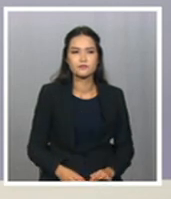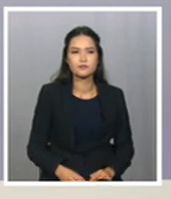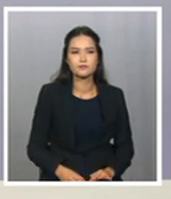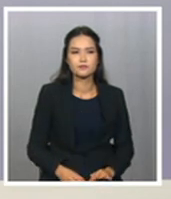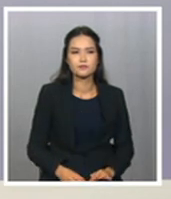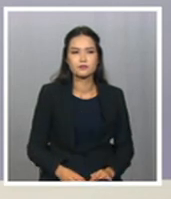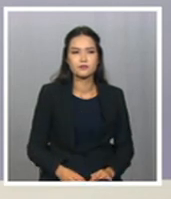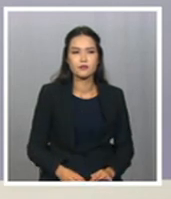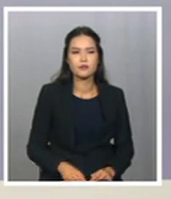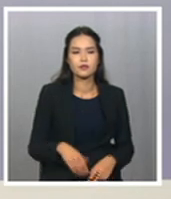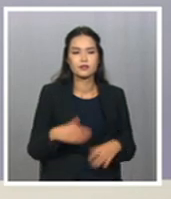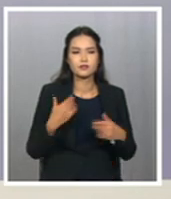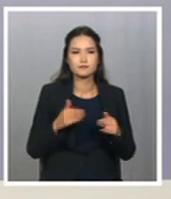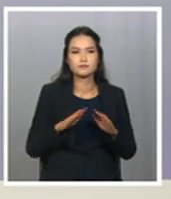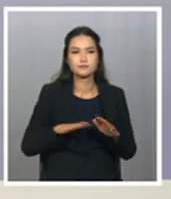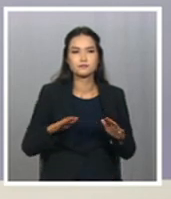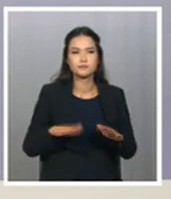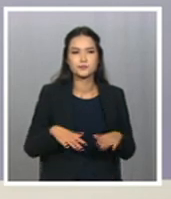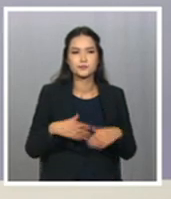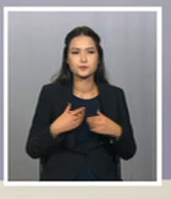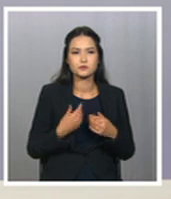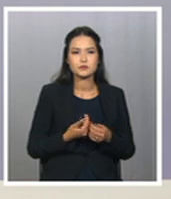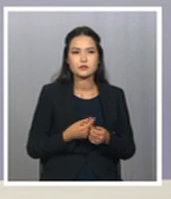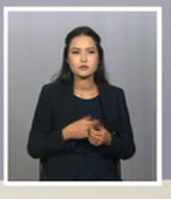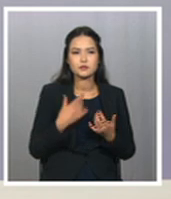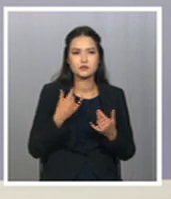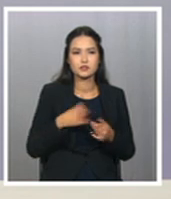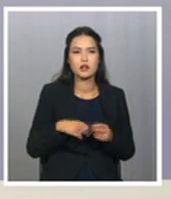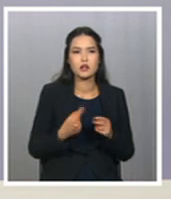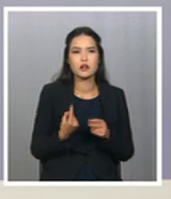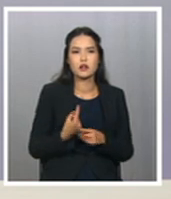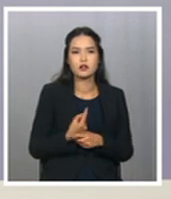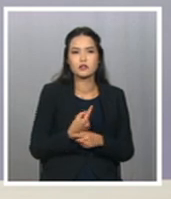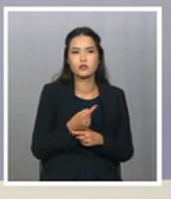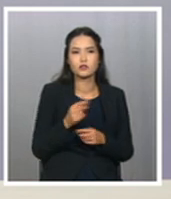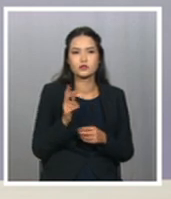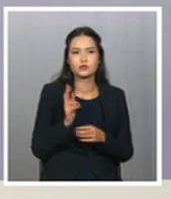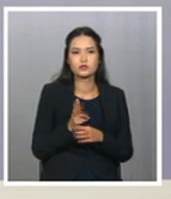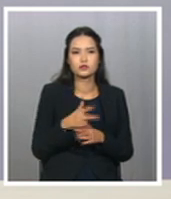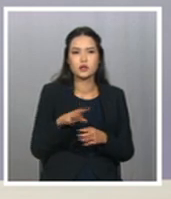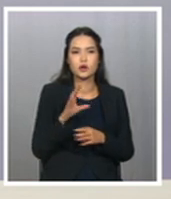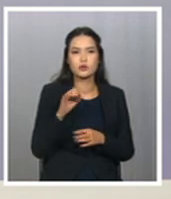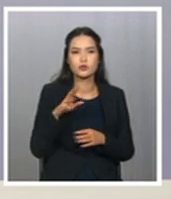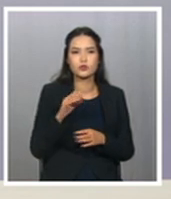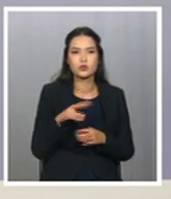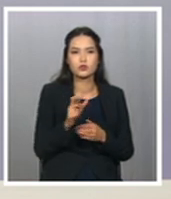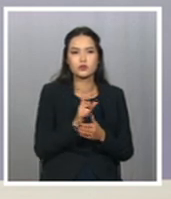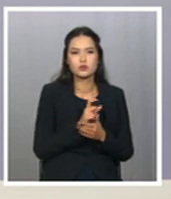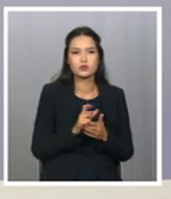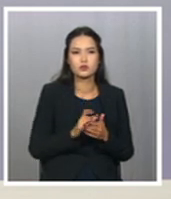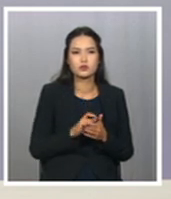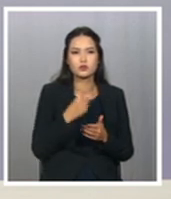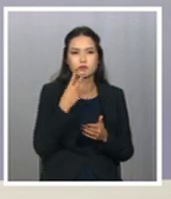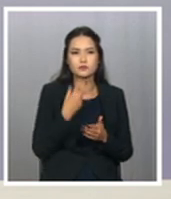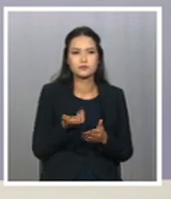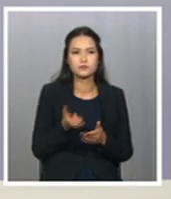Ал енді құрметті достарым, қазір алғашқы ұстаз повесінің сюжеттік композициялық құрылысымен таныс